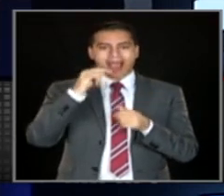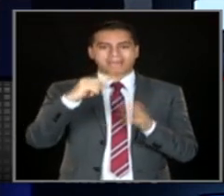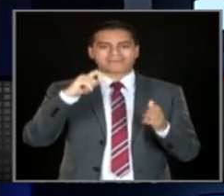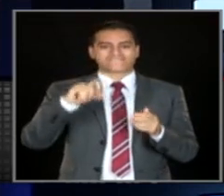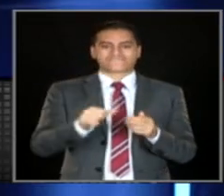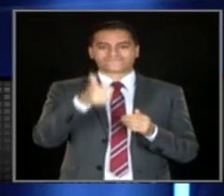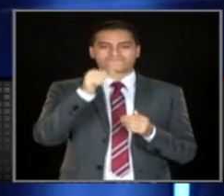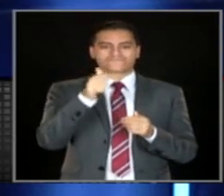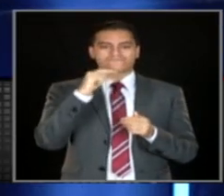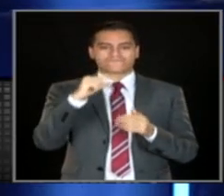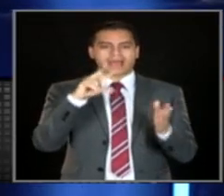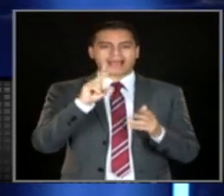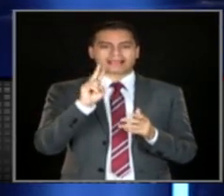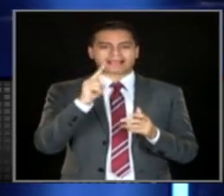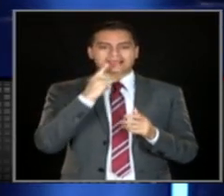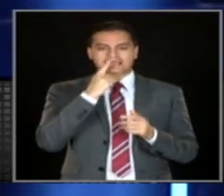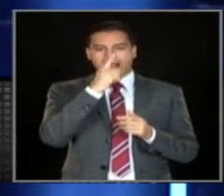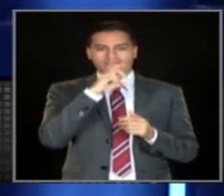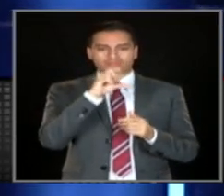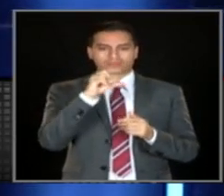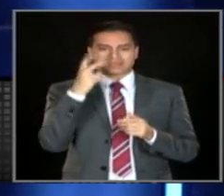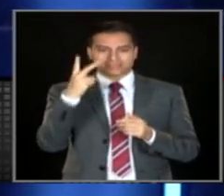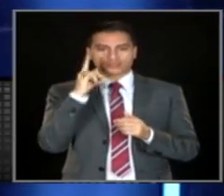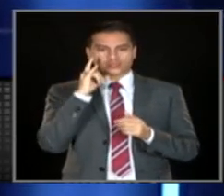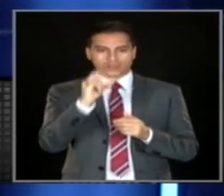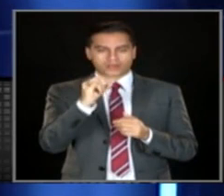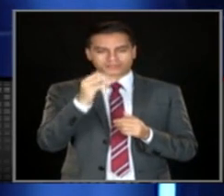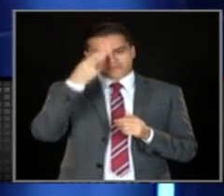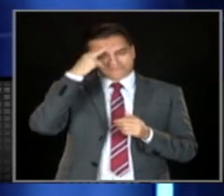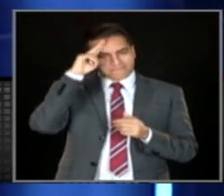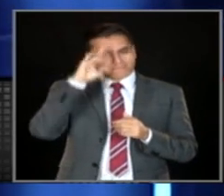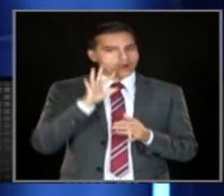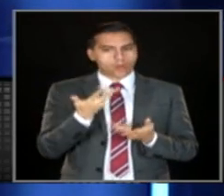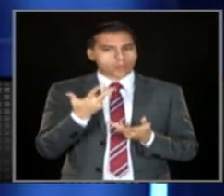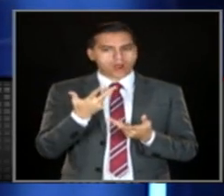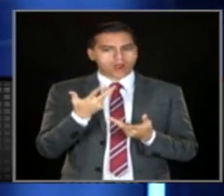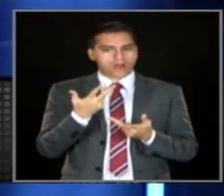ميلاد الأمير أحمد فؤاد الثاني عام